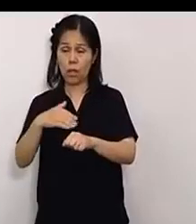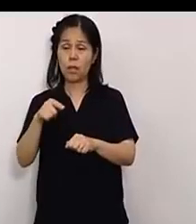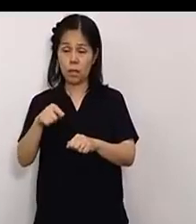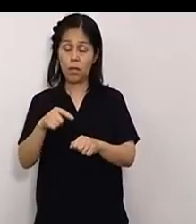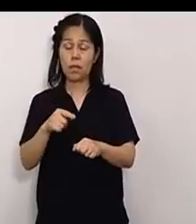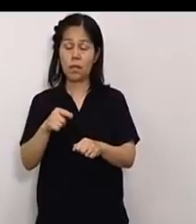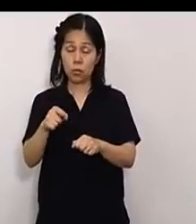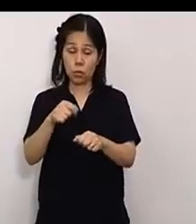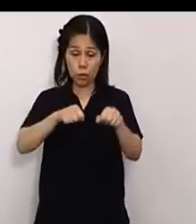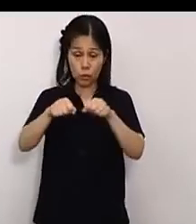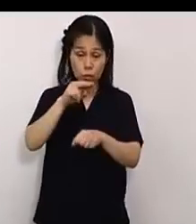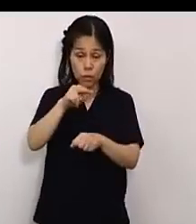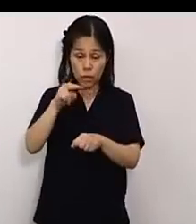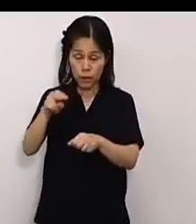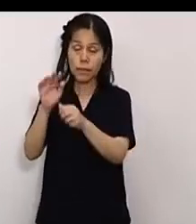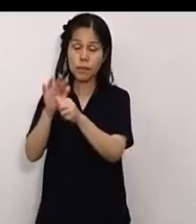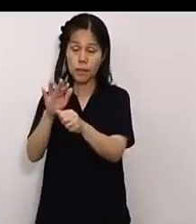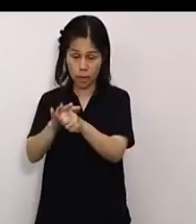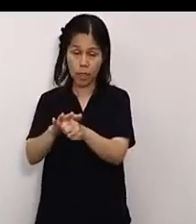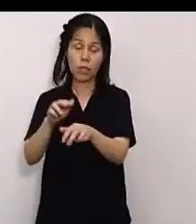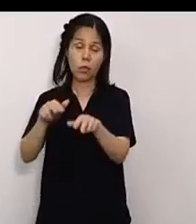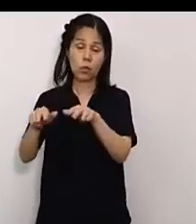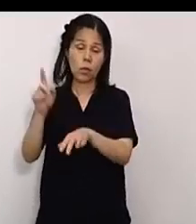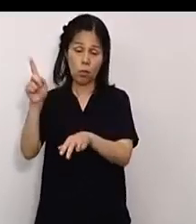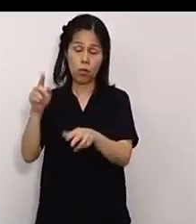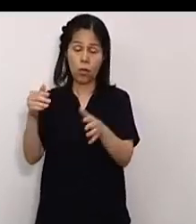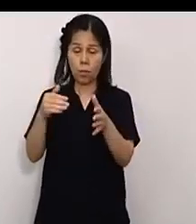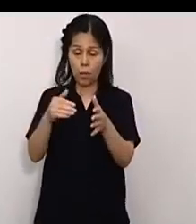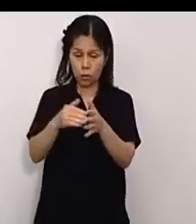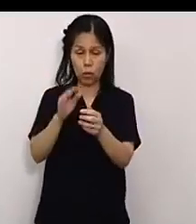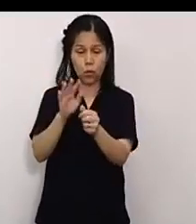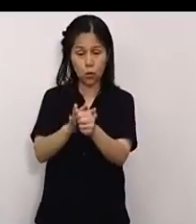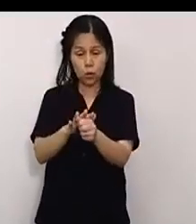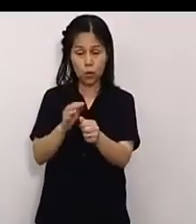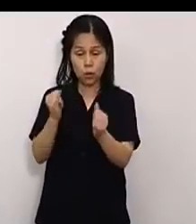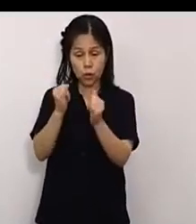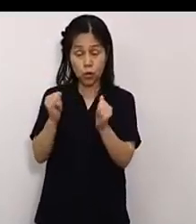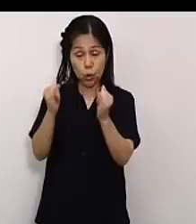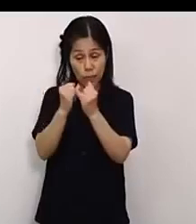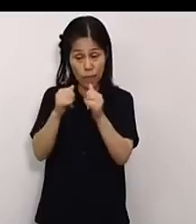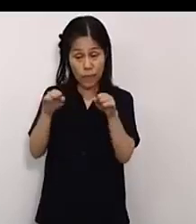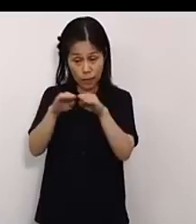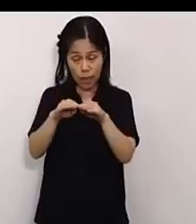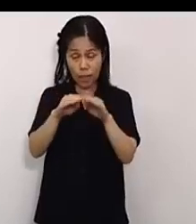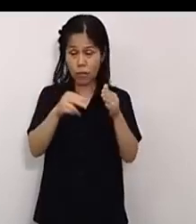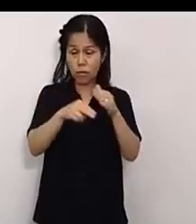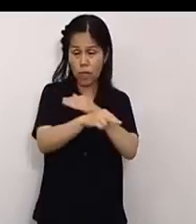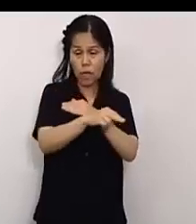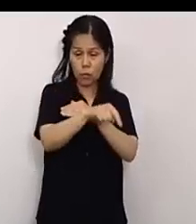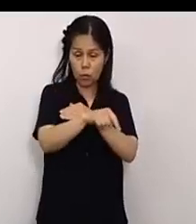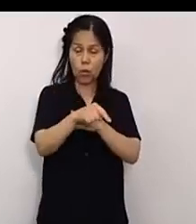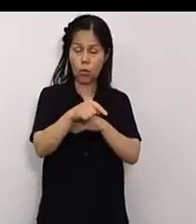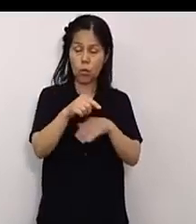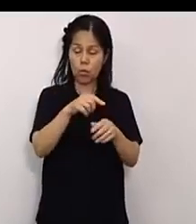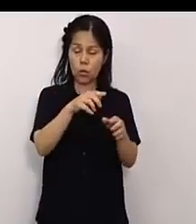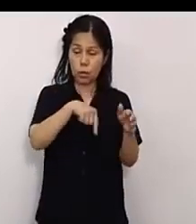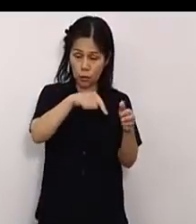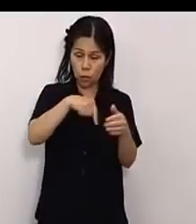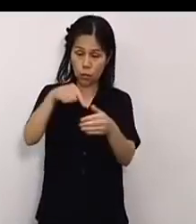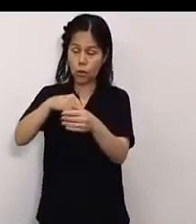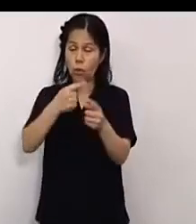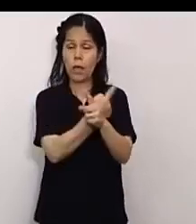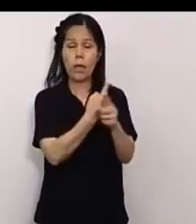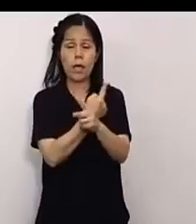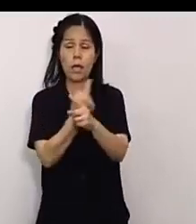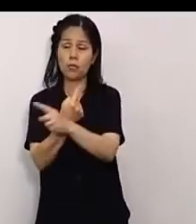からもっとそれを支援するし、行政もこれまでの女性センターとかシェルターの在り方をですね、